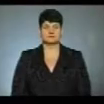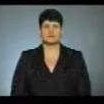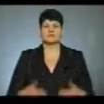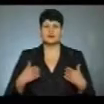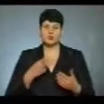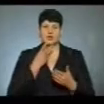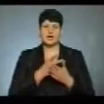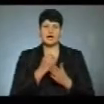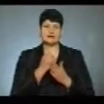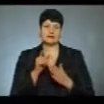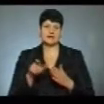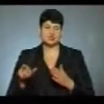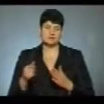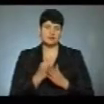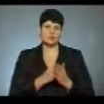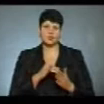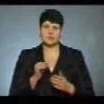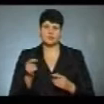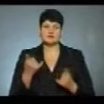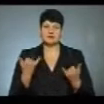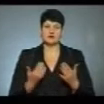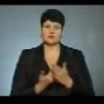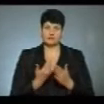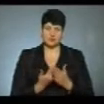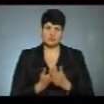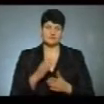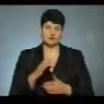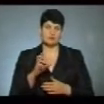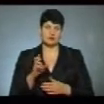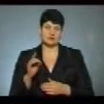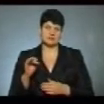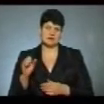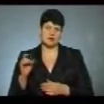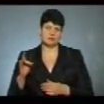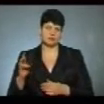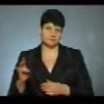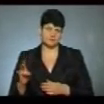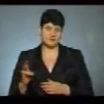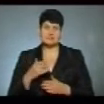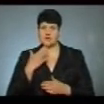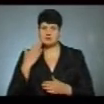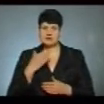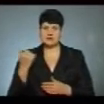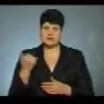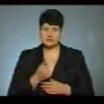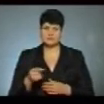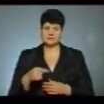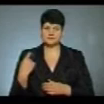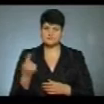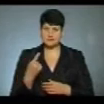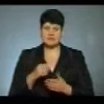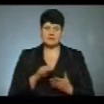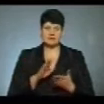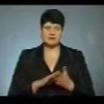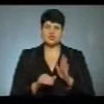Вітаю глядачів телеканалу ЮА Тернопіль. В ефірі новини у студії Богдана Сарабун. За останній тиждень на Тернопільщині